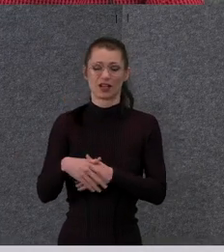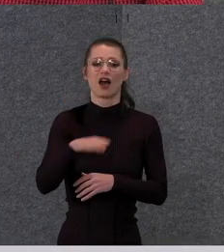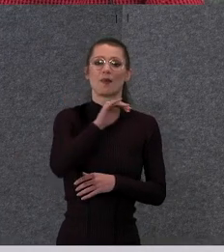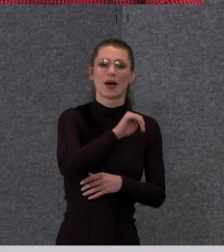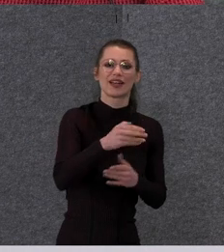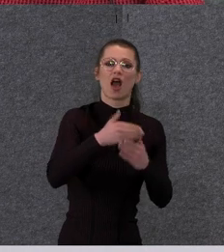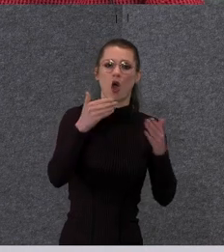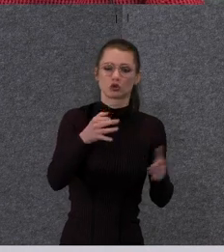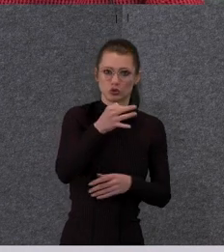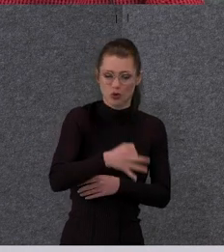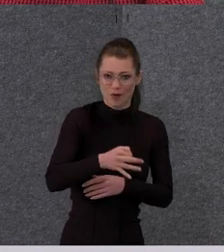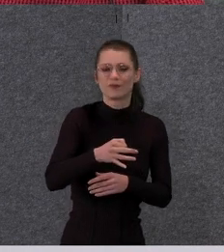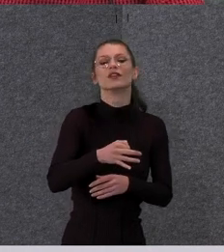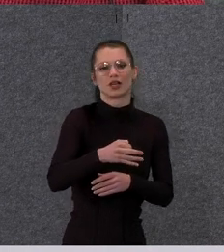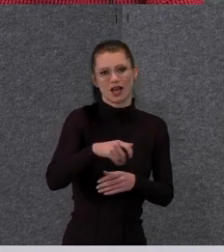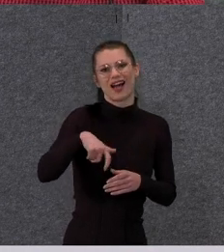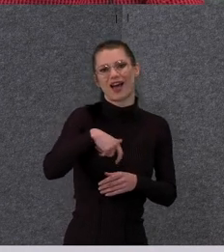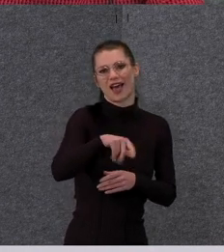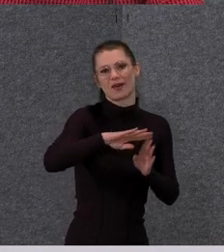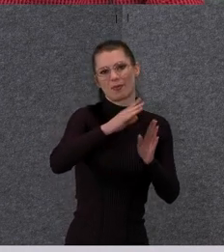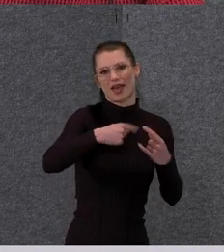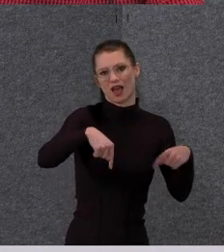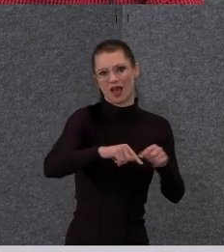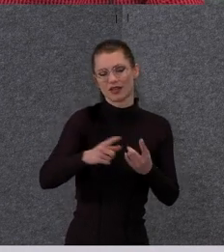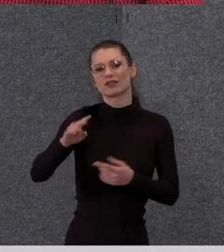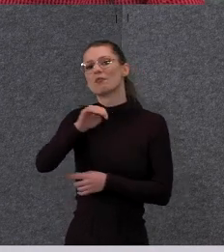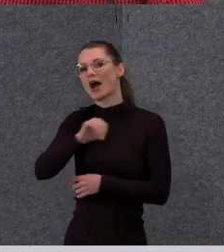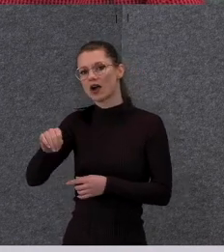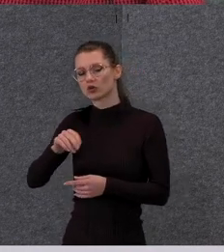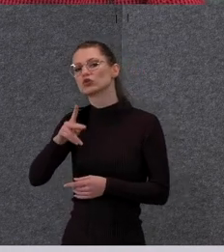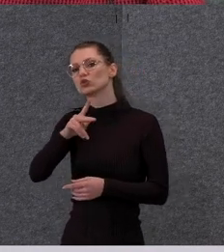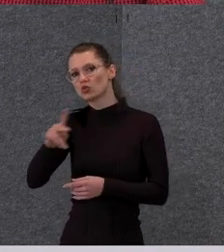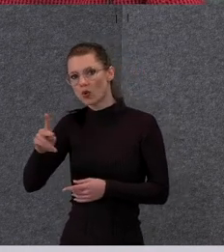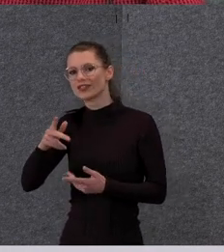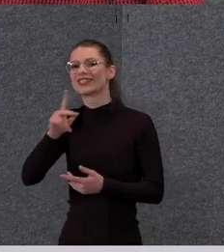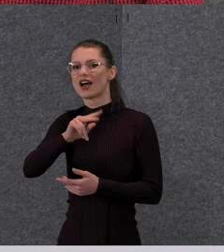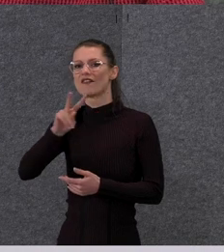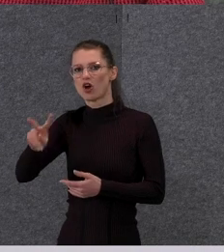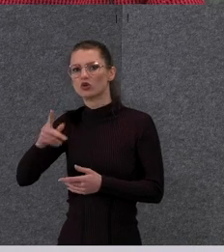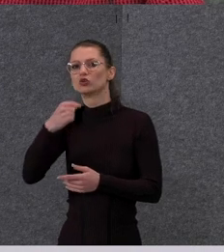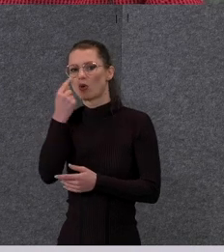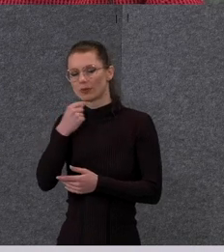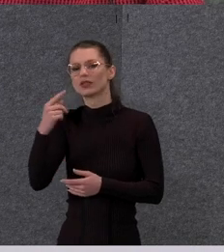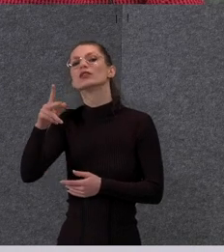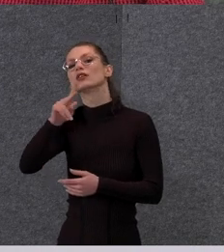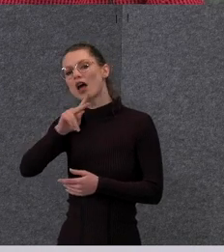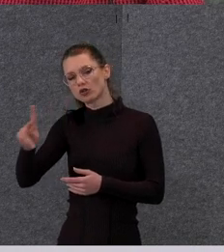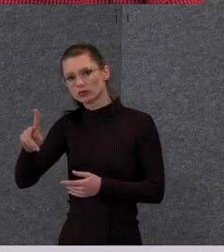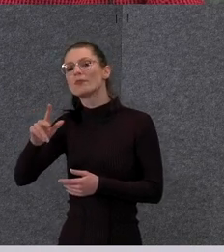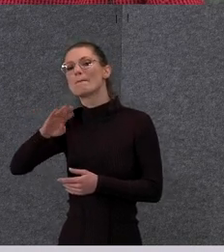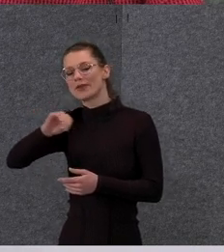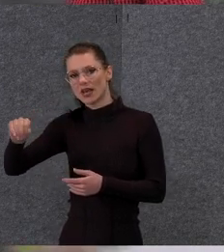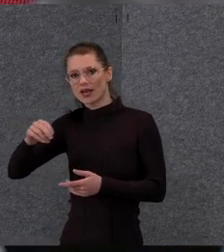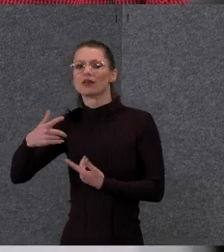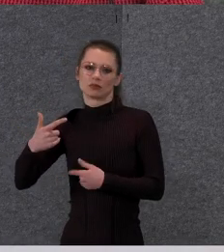Mike Außendorf aus dem Rhein-Berg-Kreis, von Markus Kurt aus dem KV Dortmund und Klaus Michael aus dem KV Detmold.